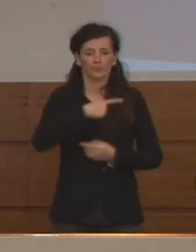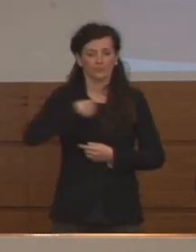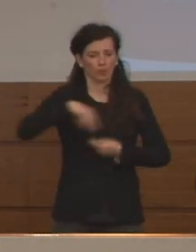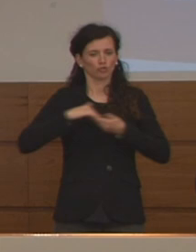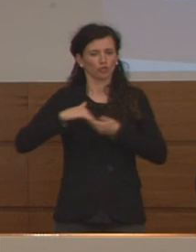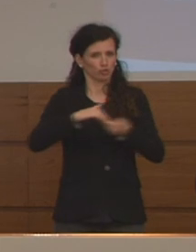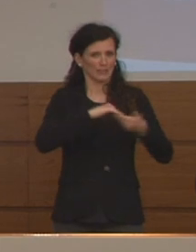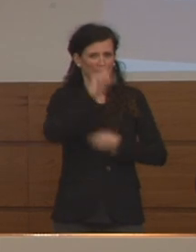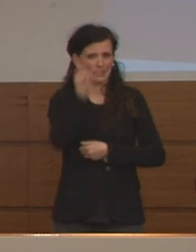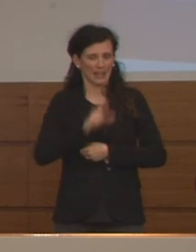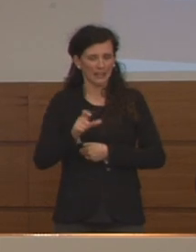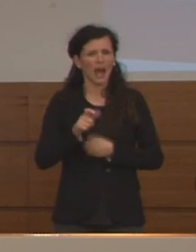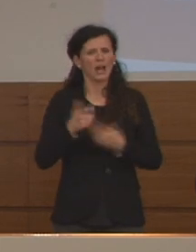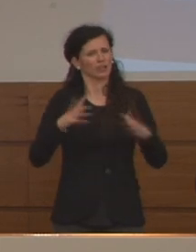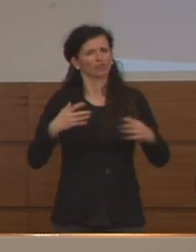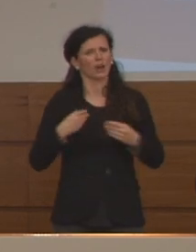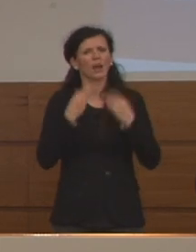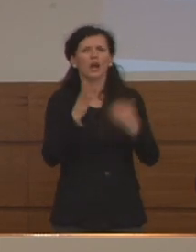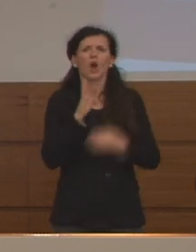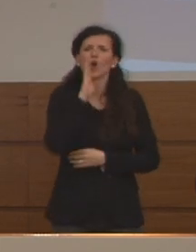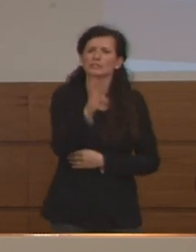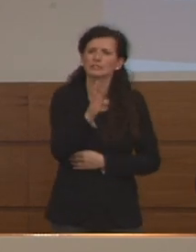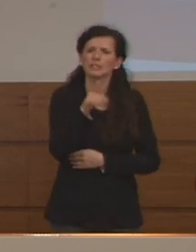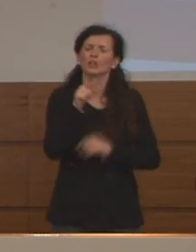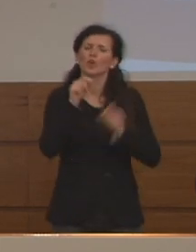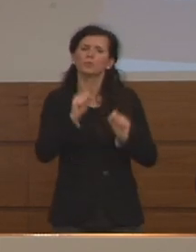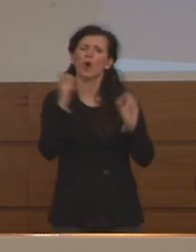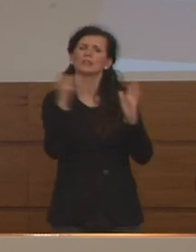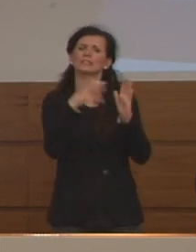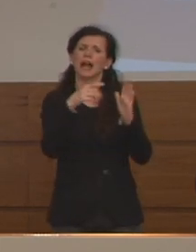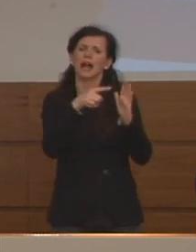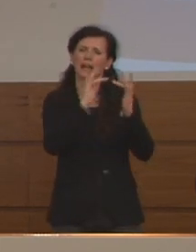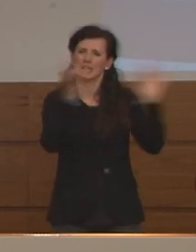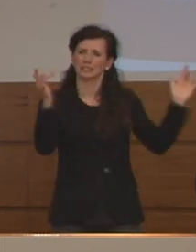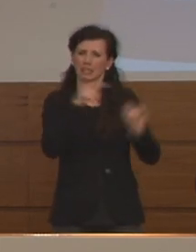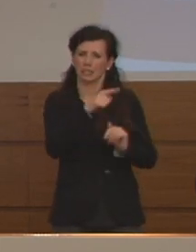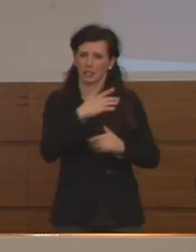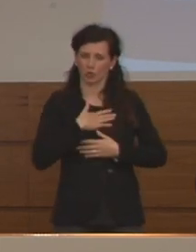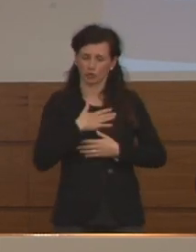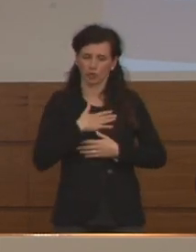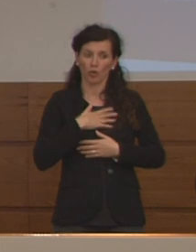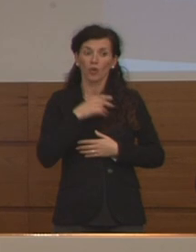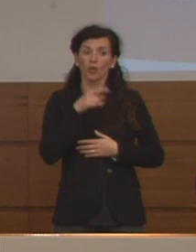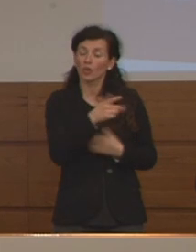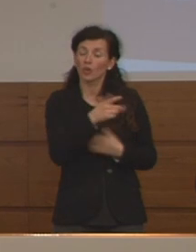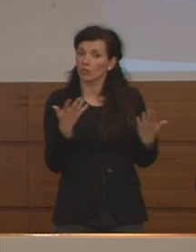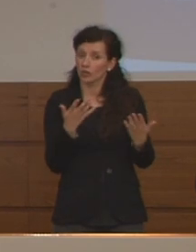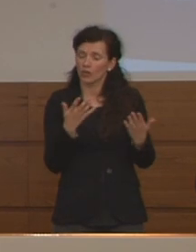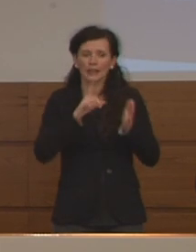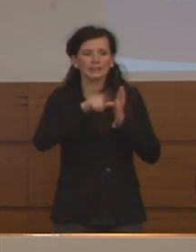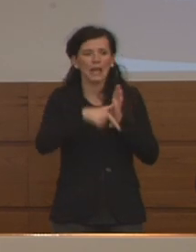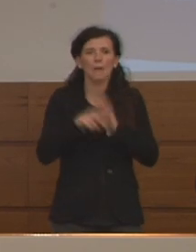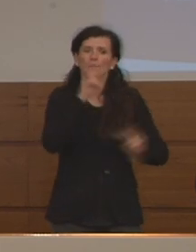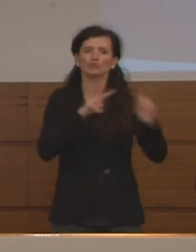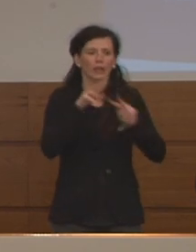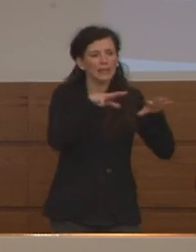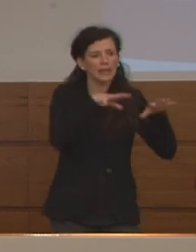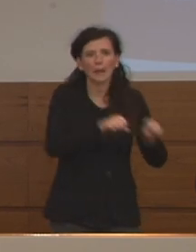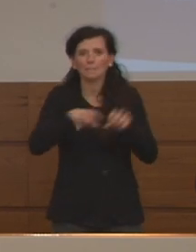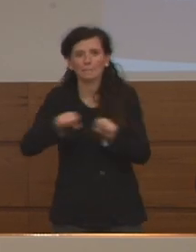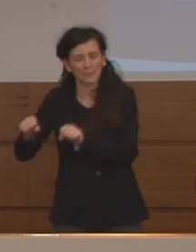delle indicazioni e dei consigli che sono facilmente scaricabili dal nostro sito e che sono quella di una ottimizzazione del tempo guardi una